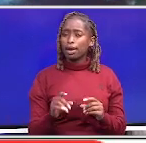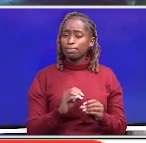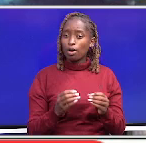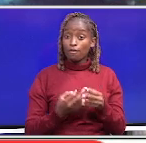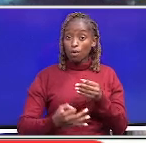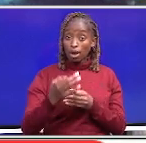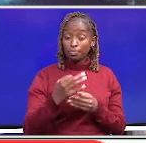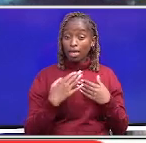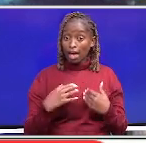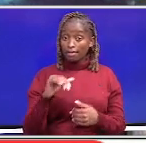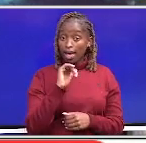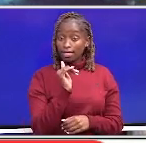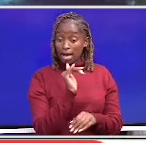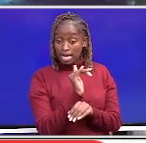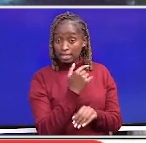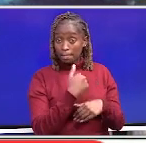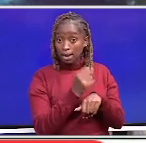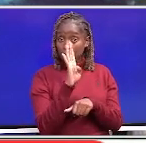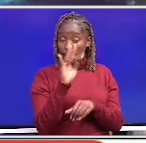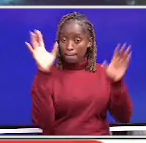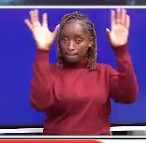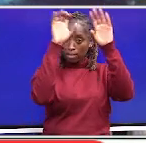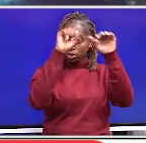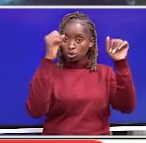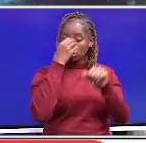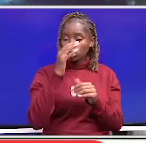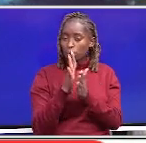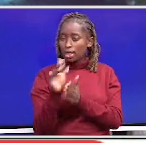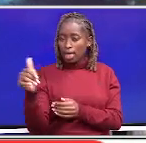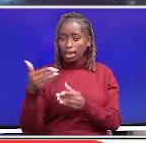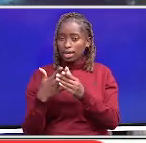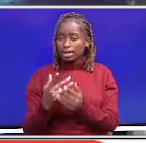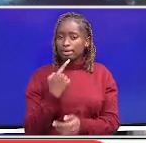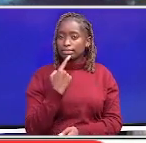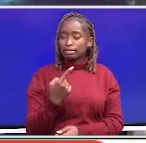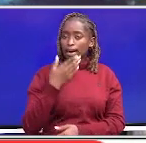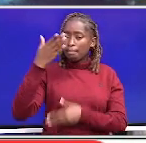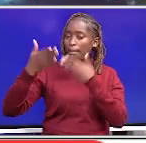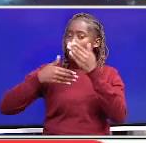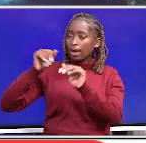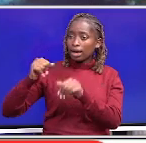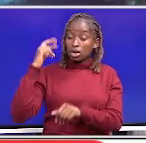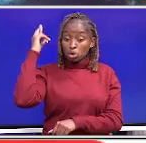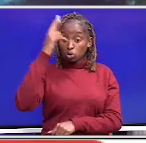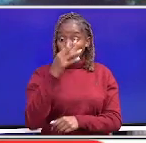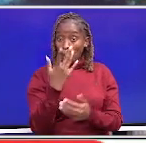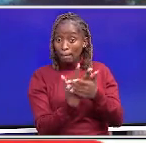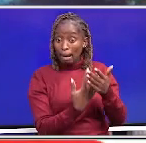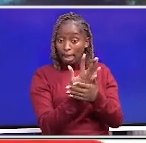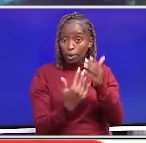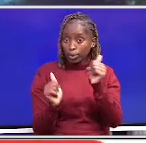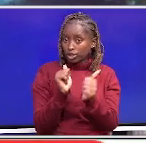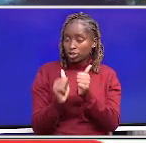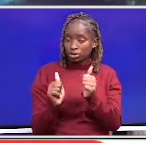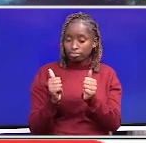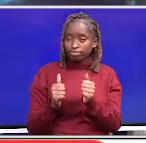kwamba wito umetolewa kwa Rais William Ruto na viongozi wengine serikalini kutubu kwa ajili ya umwagikaji wa damu unaoshuhudiwa katika